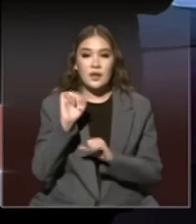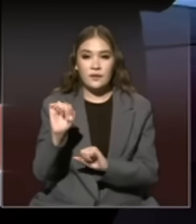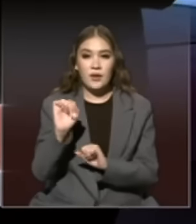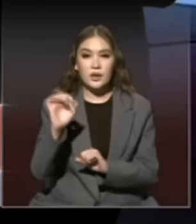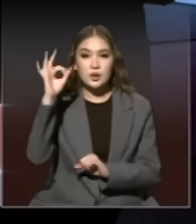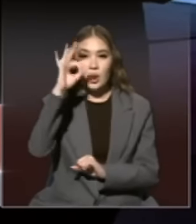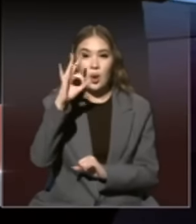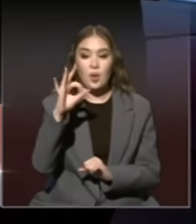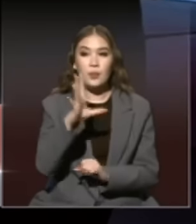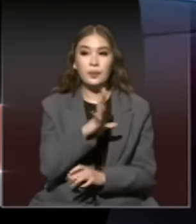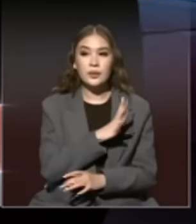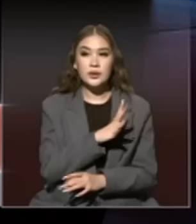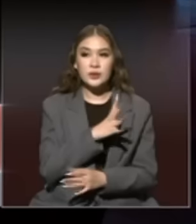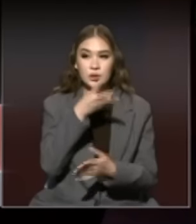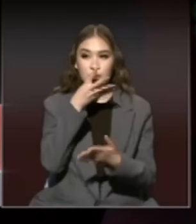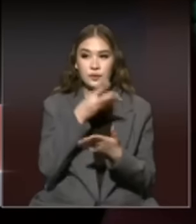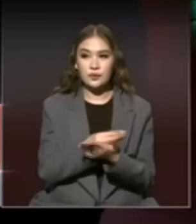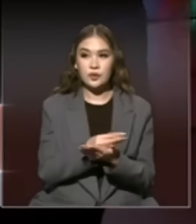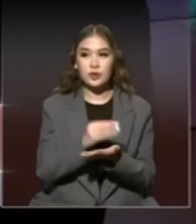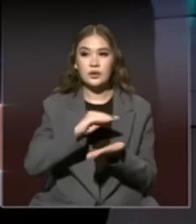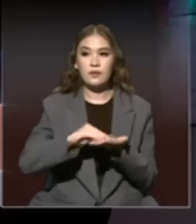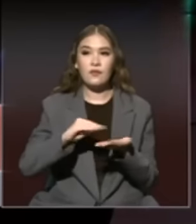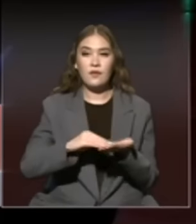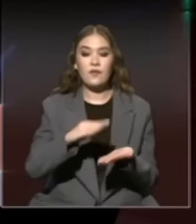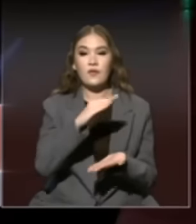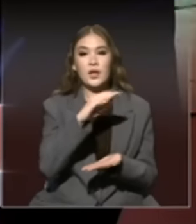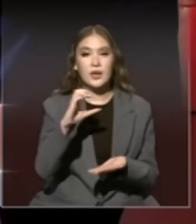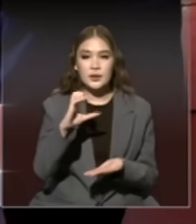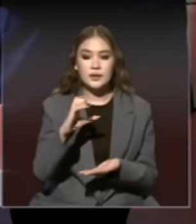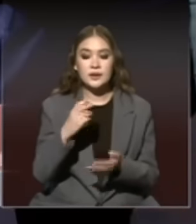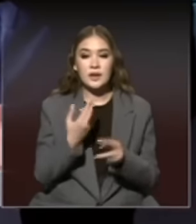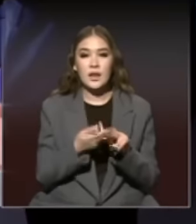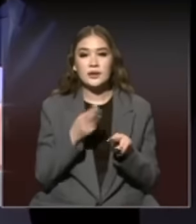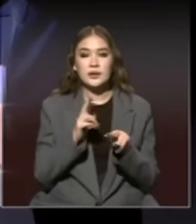туралы өзінің фейсбугінде де жазып кетті. Енді судья